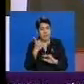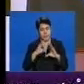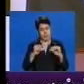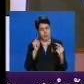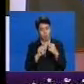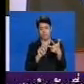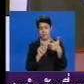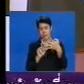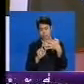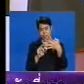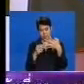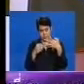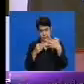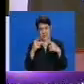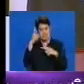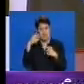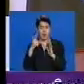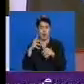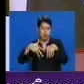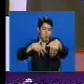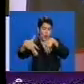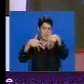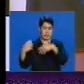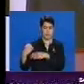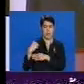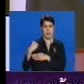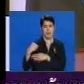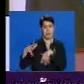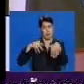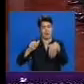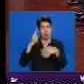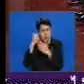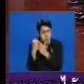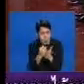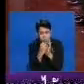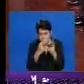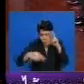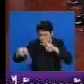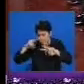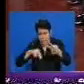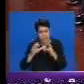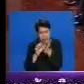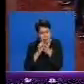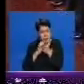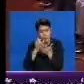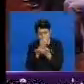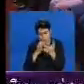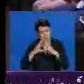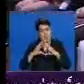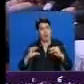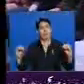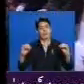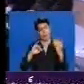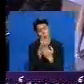3เสริมความเข้มแข็งของกลไกชุมชนประชาคมให้มีบทบาทเพิ่มขึ้นในการแก้ไขปัญหายาเสพติด